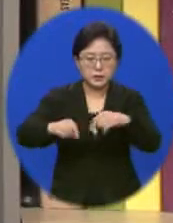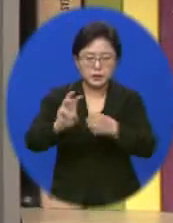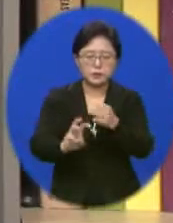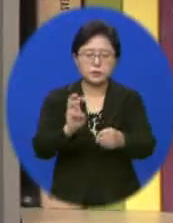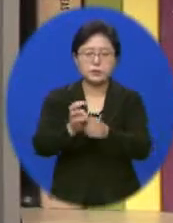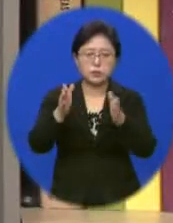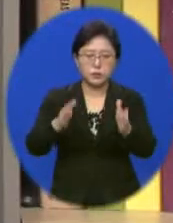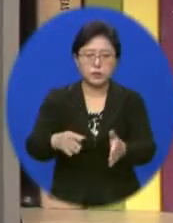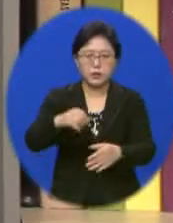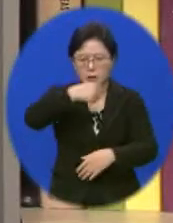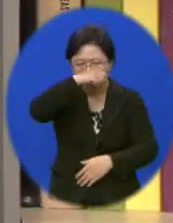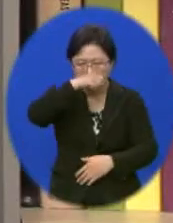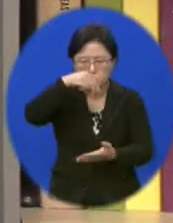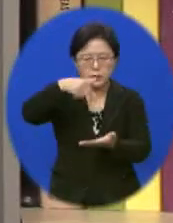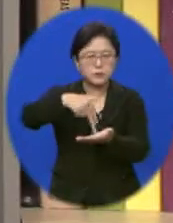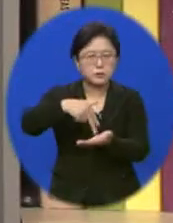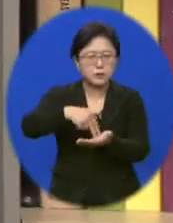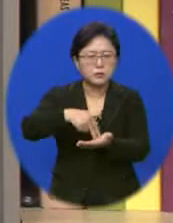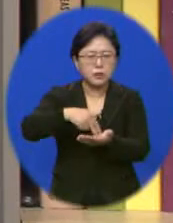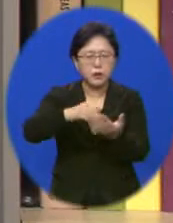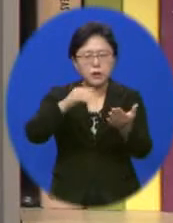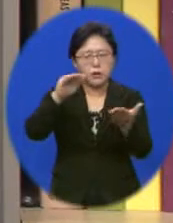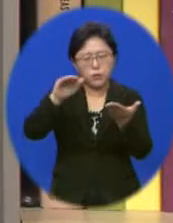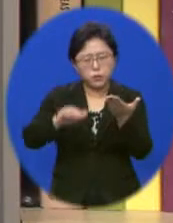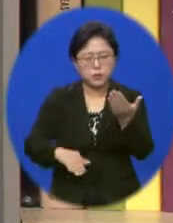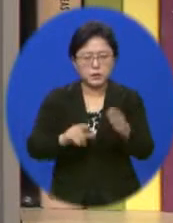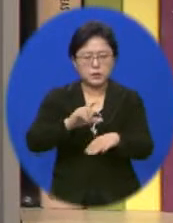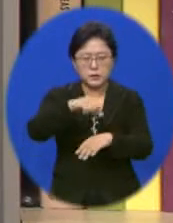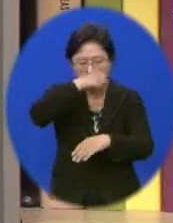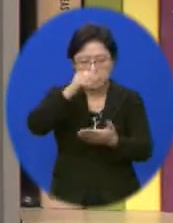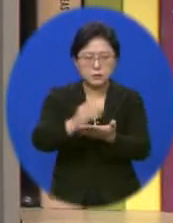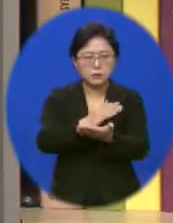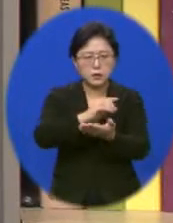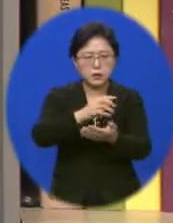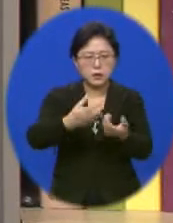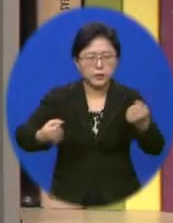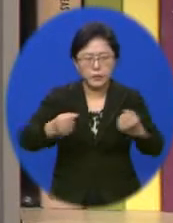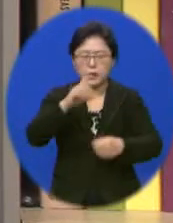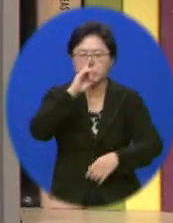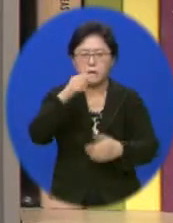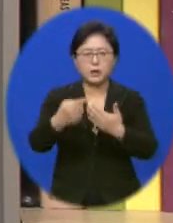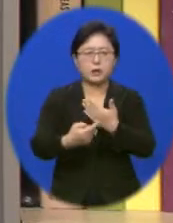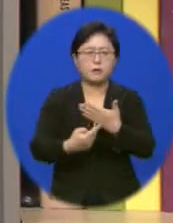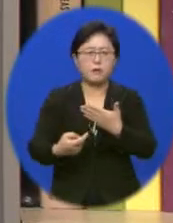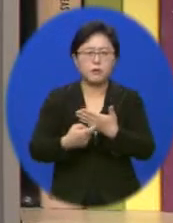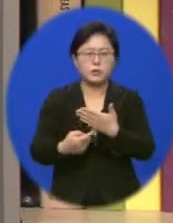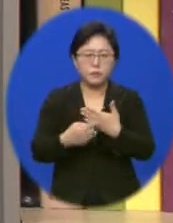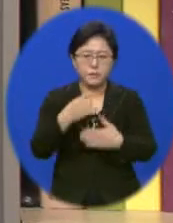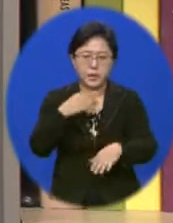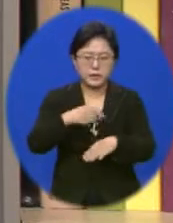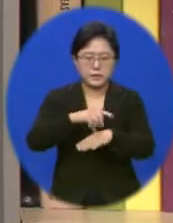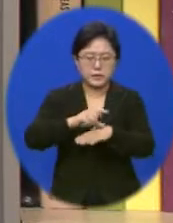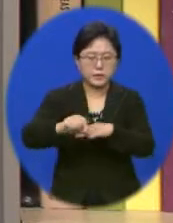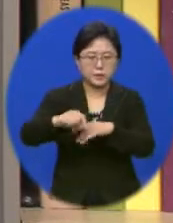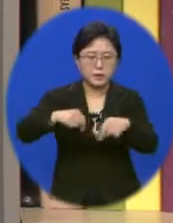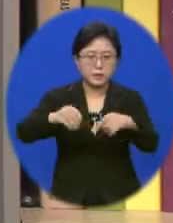동안 재정자립도가 점점 더 떨어졌습니다. 재정분권이 안돼 있는 거죠. 그러니까 허울만 그